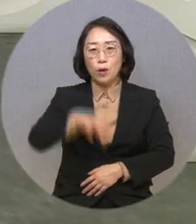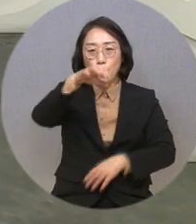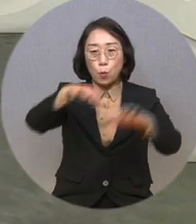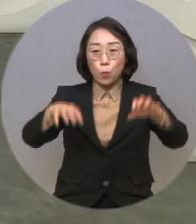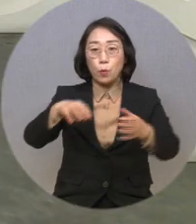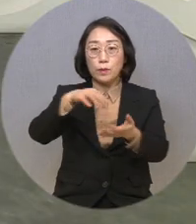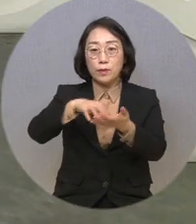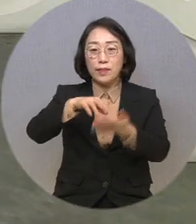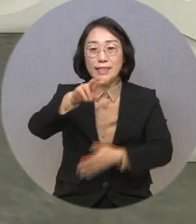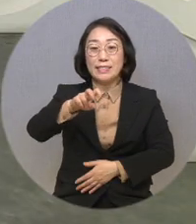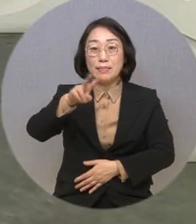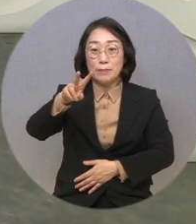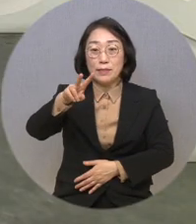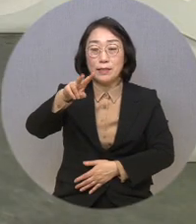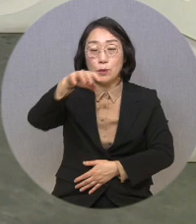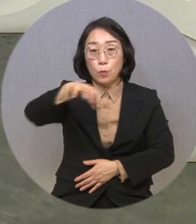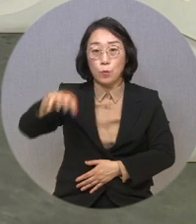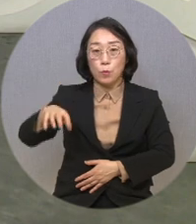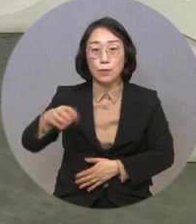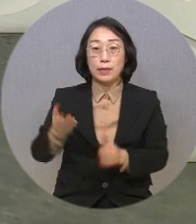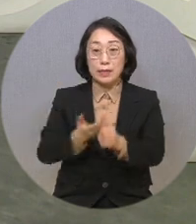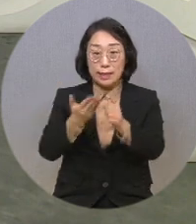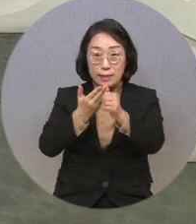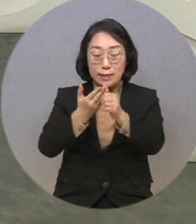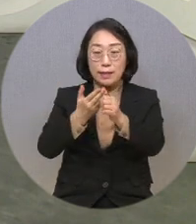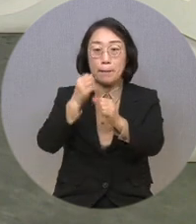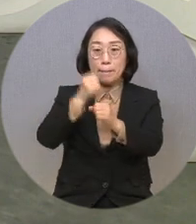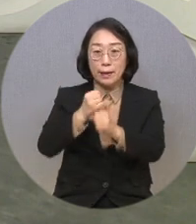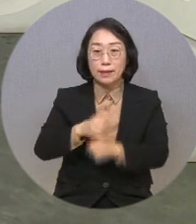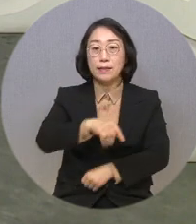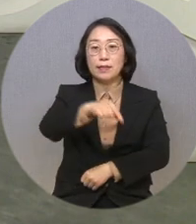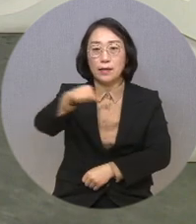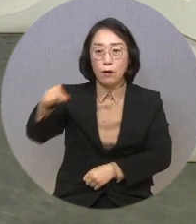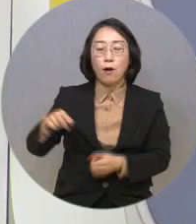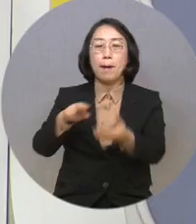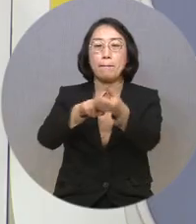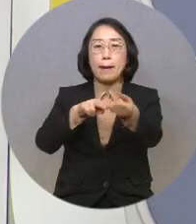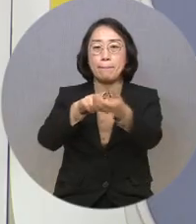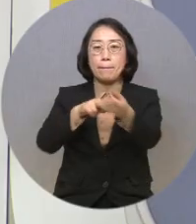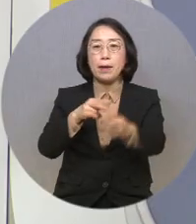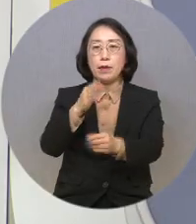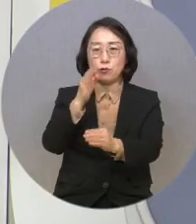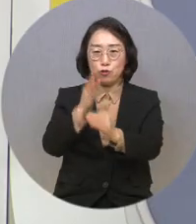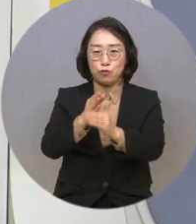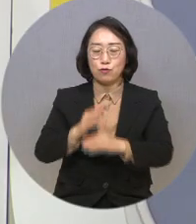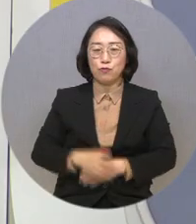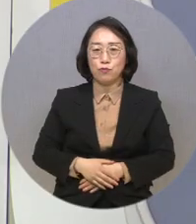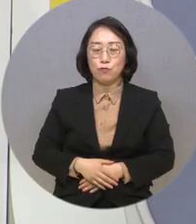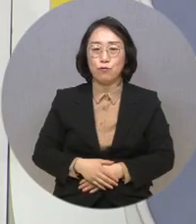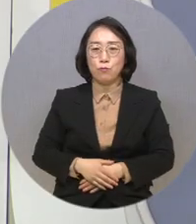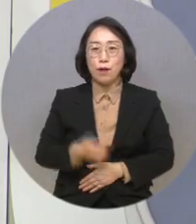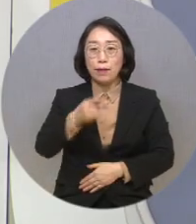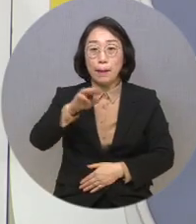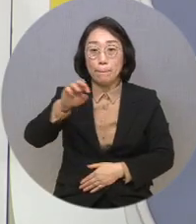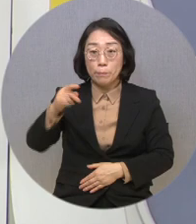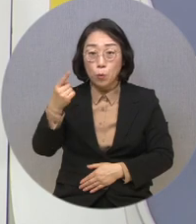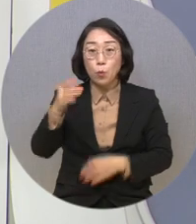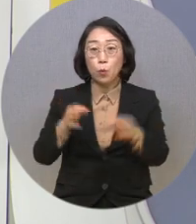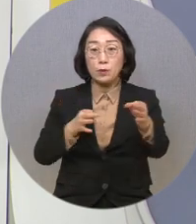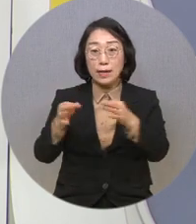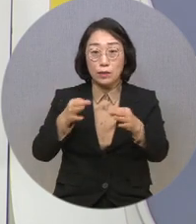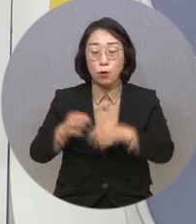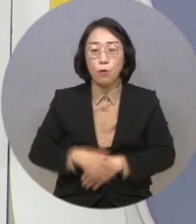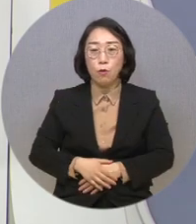생산된 지역 대표 농축 수산물을 20점대 판매하고 있습니다. 네, 아니 그러면 그 남도장터가